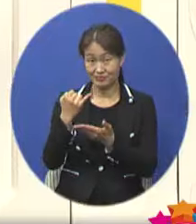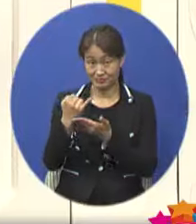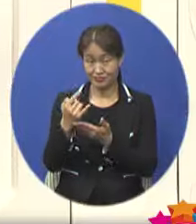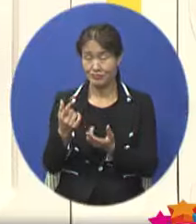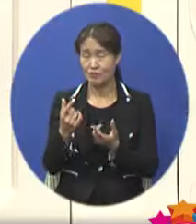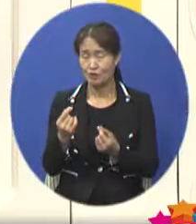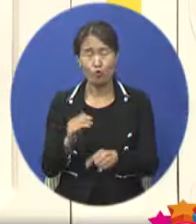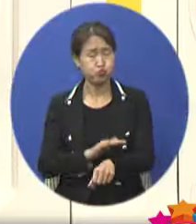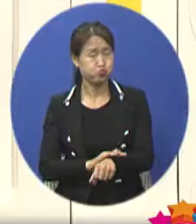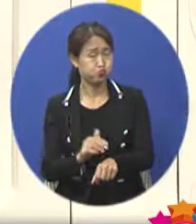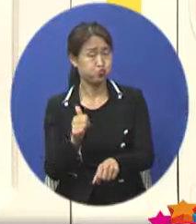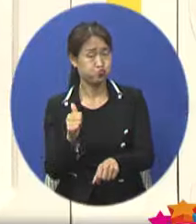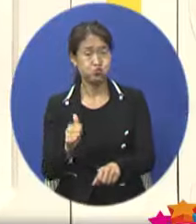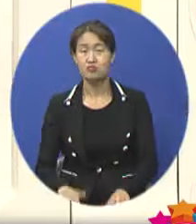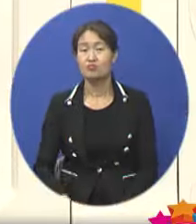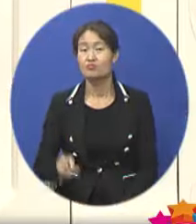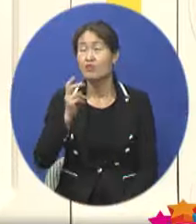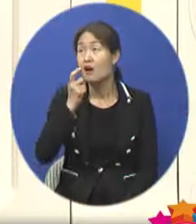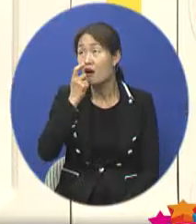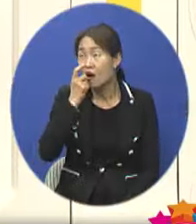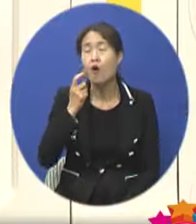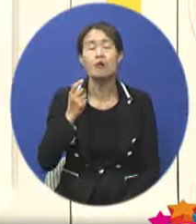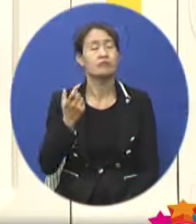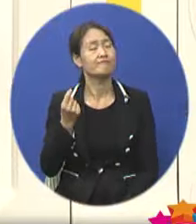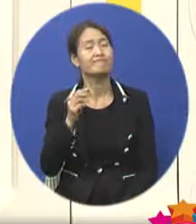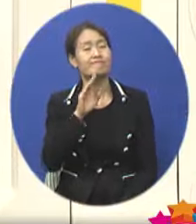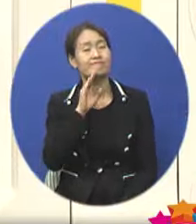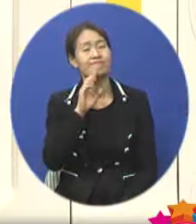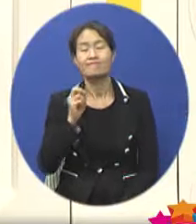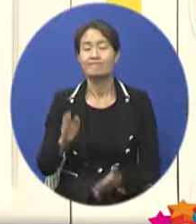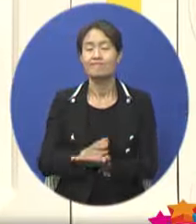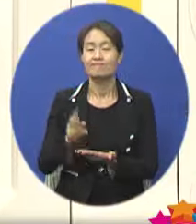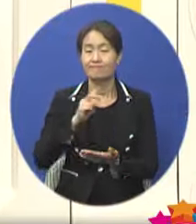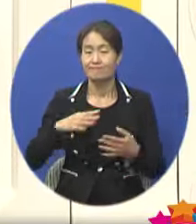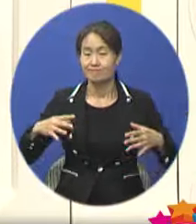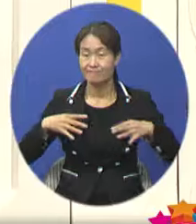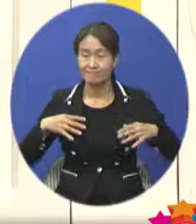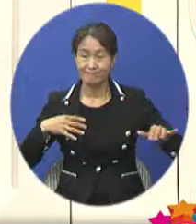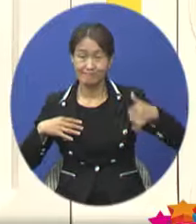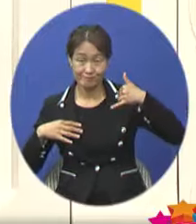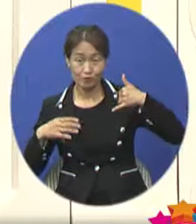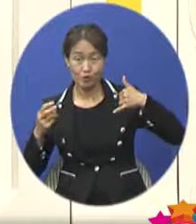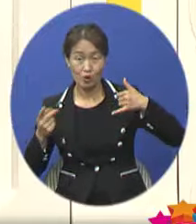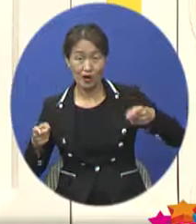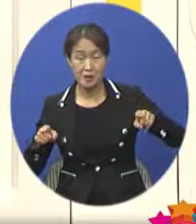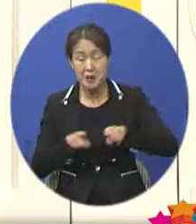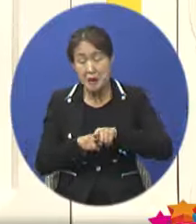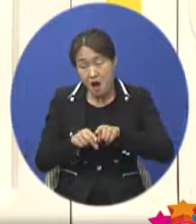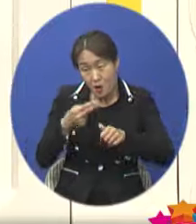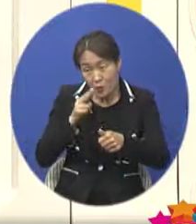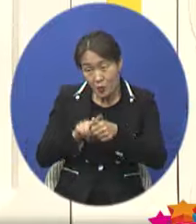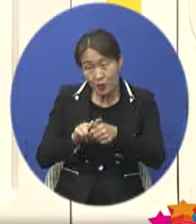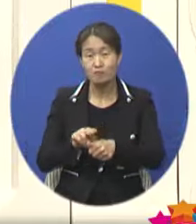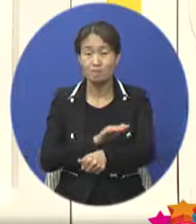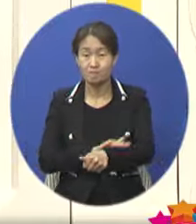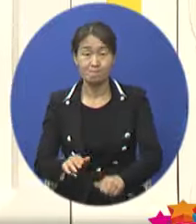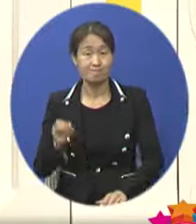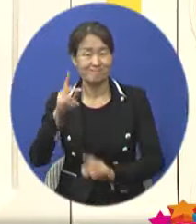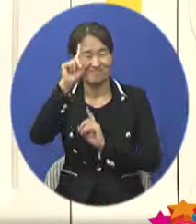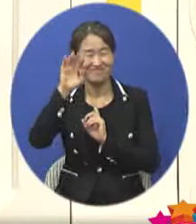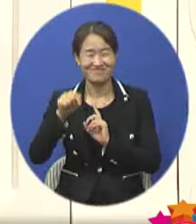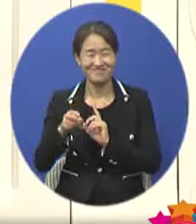이렇게 하시는 게 굉장히 잘하시는 거예요. 노래 네. 교실 가서 노래도 배우시고 그럼? 또 나는 노래자랑 나오셔가지고 네. 이렇게 한번 또 도전해 보시고 네. 또